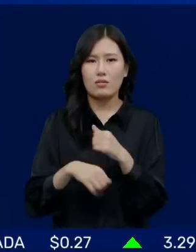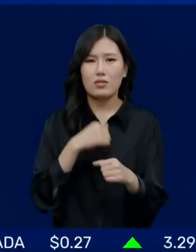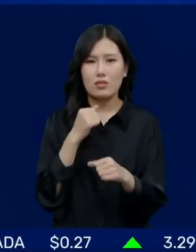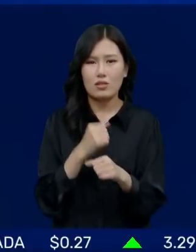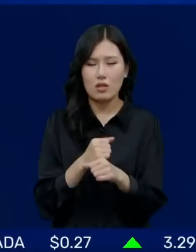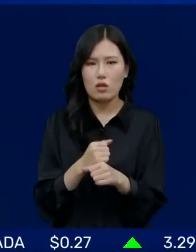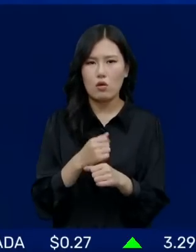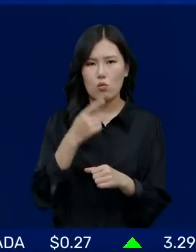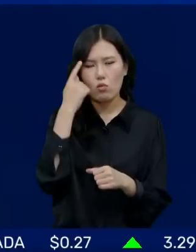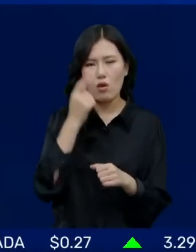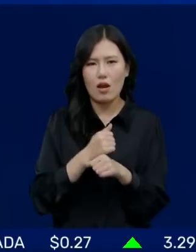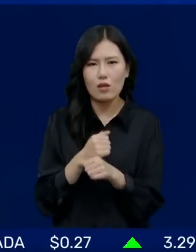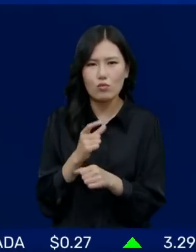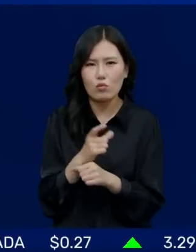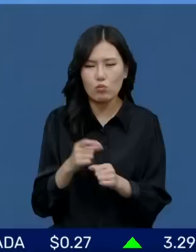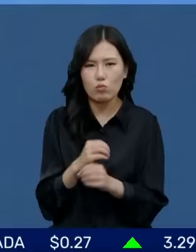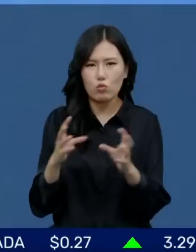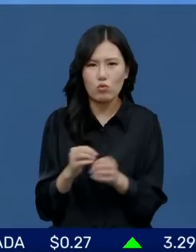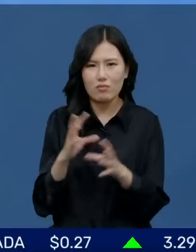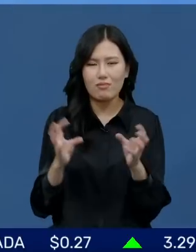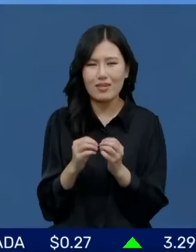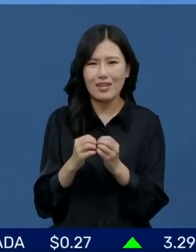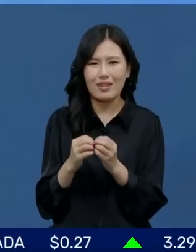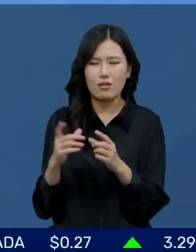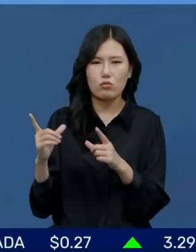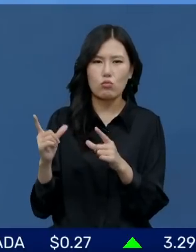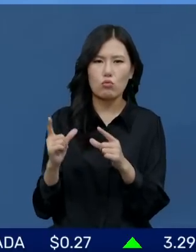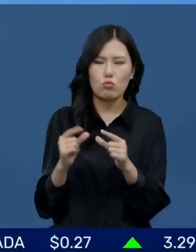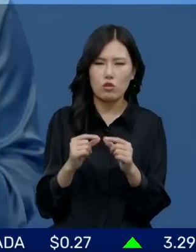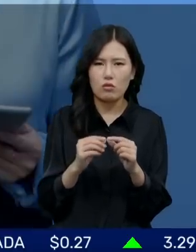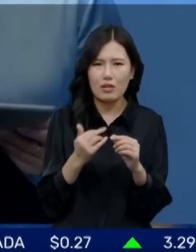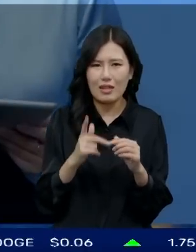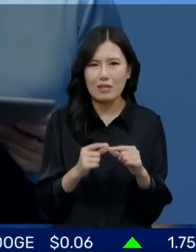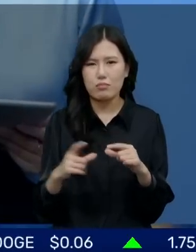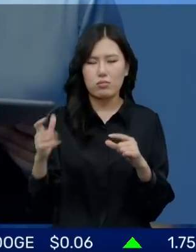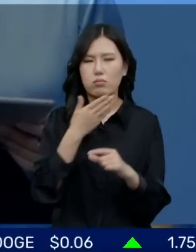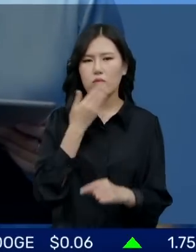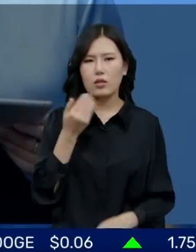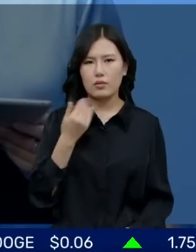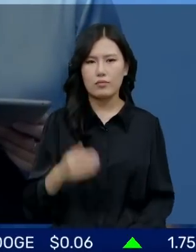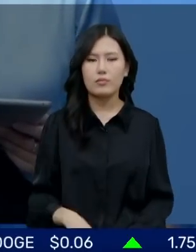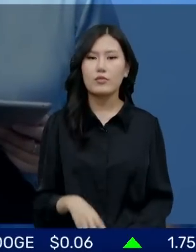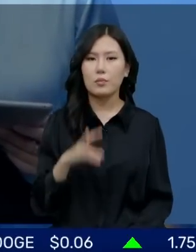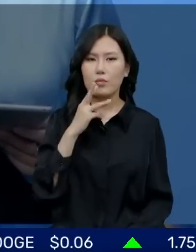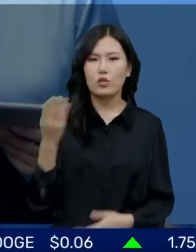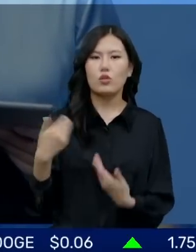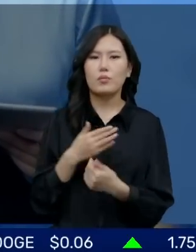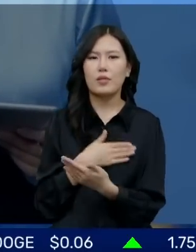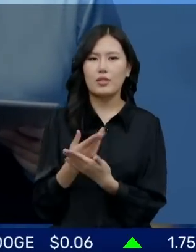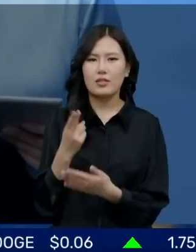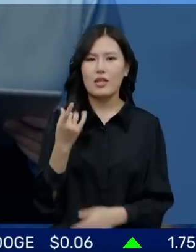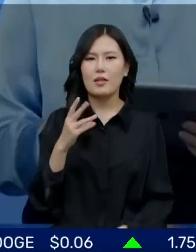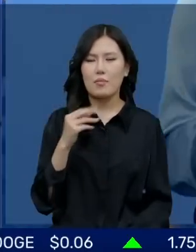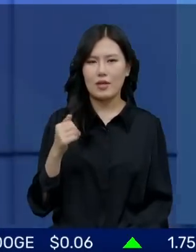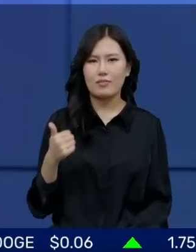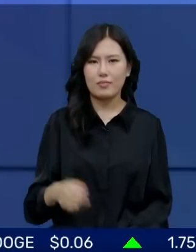одоо бүтэмж буурч хангалтгүй одоо хангалттай өсөөгөө илэрхийлж байгаа юм. За мэдээлэл өгсөнд баярлалаа цандмаа.